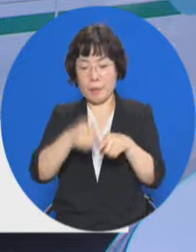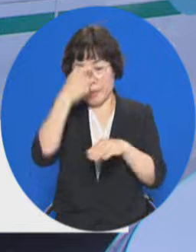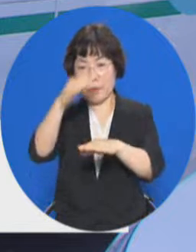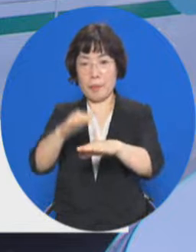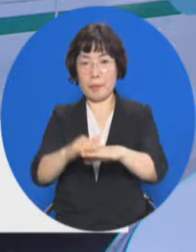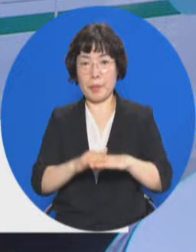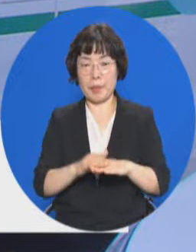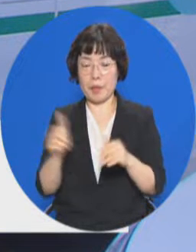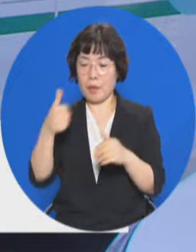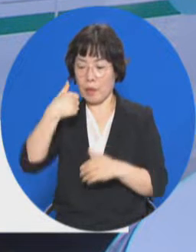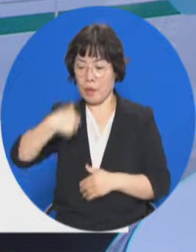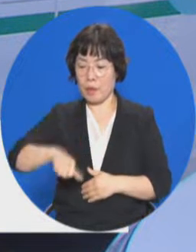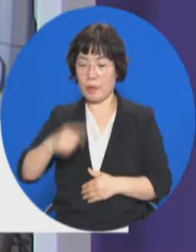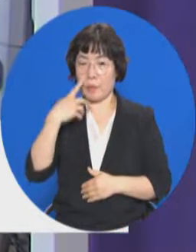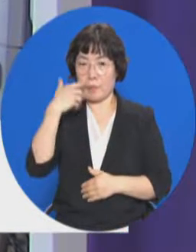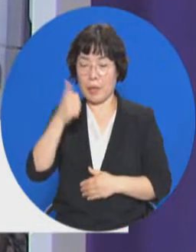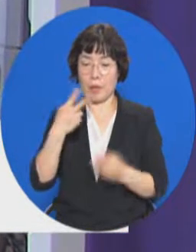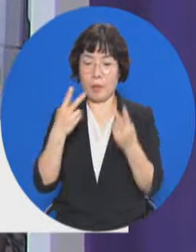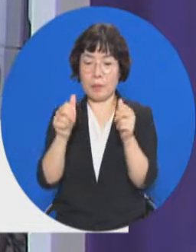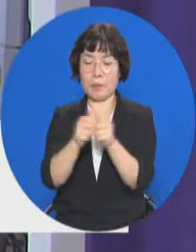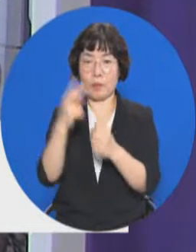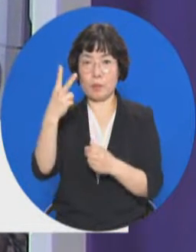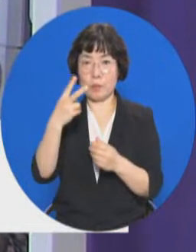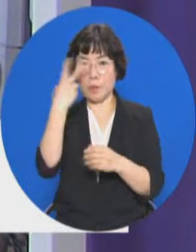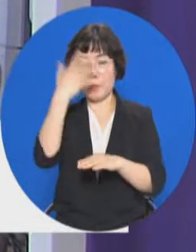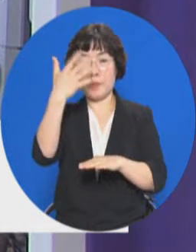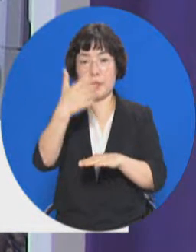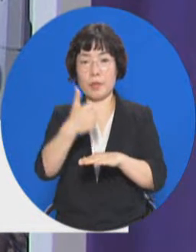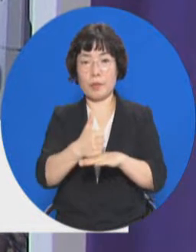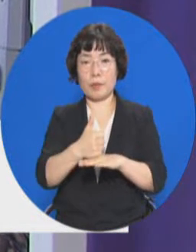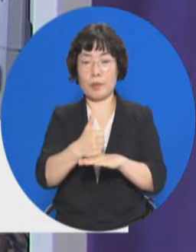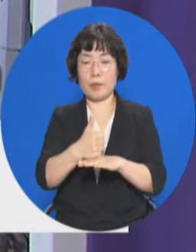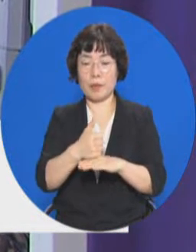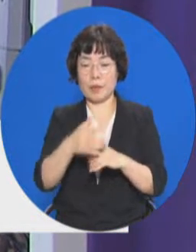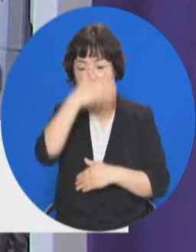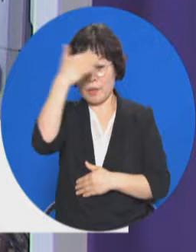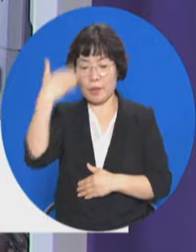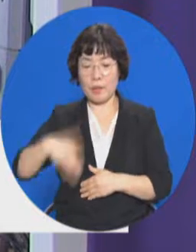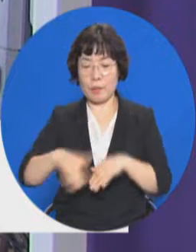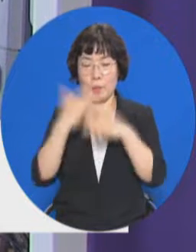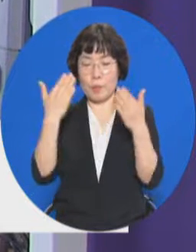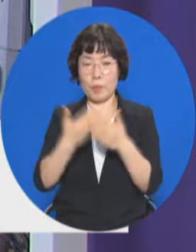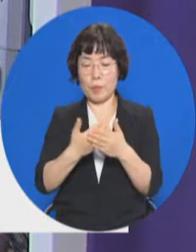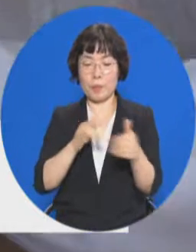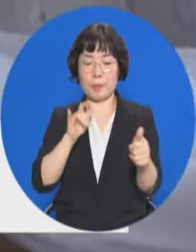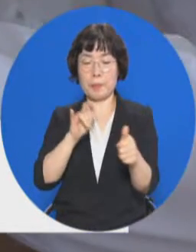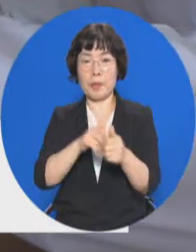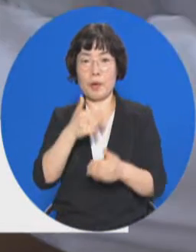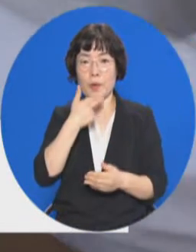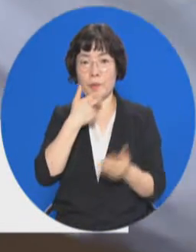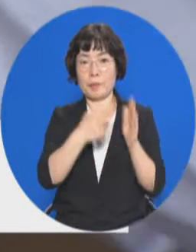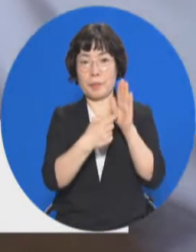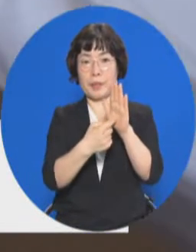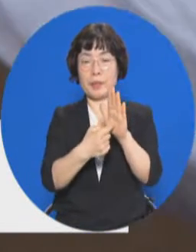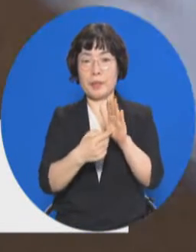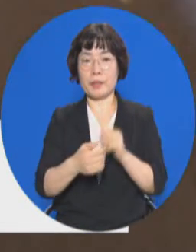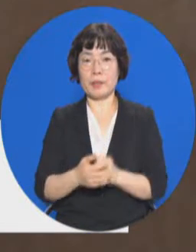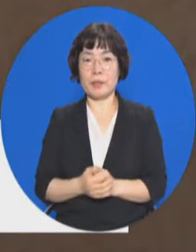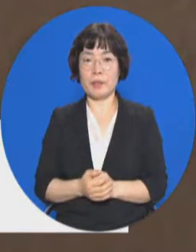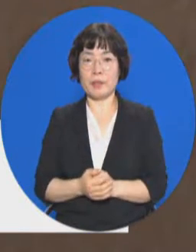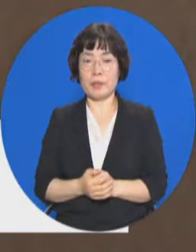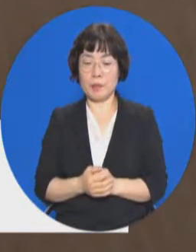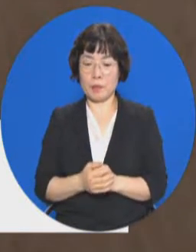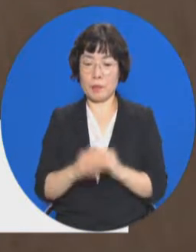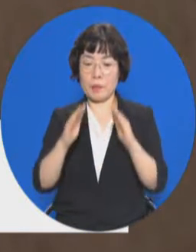본 부자지간인 남성 두 명에 대해 오늘 진단검사를 실시한 결과 모두 음성으로 판명됐다고 밝혔습니다.